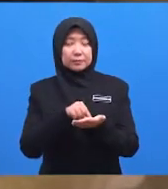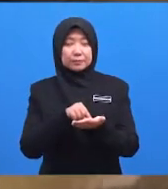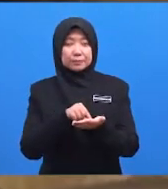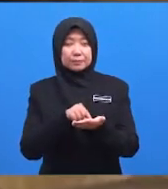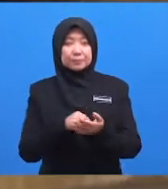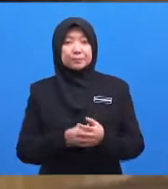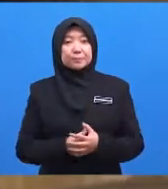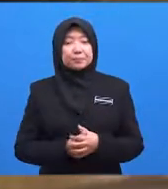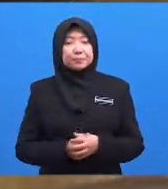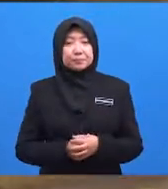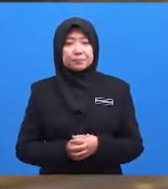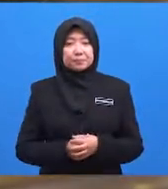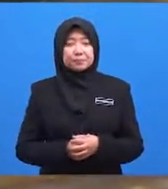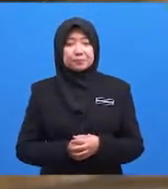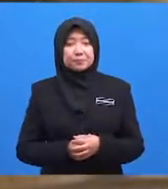berus mentega.